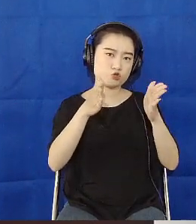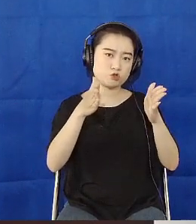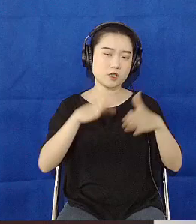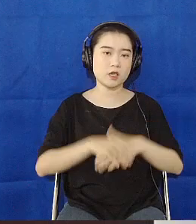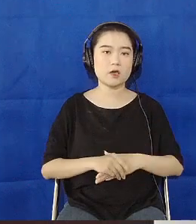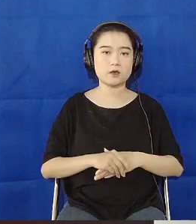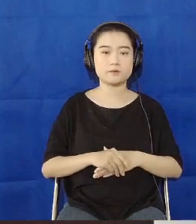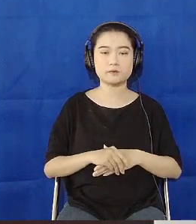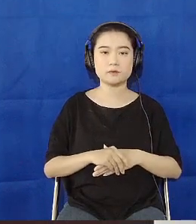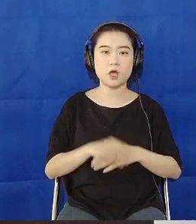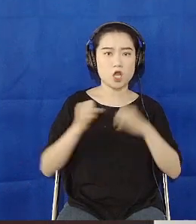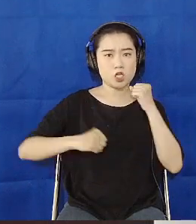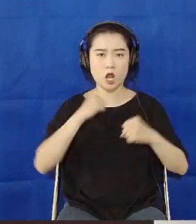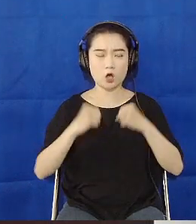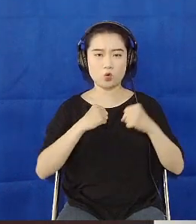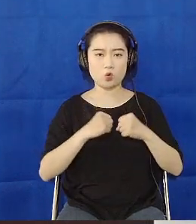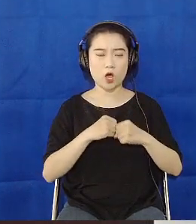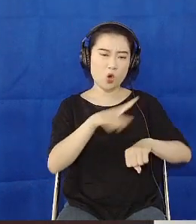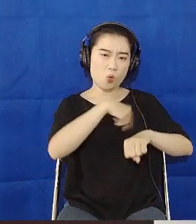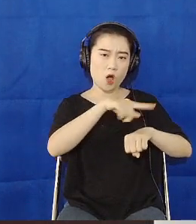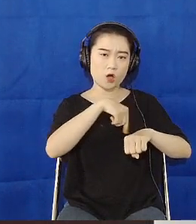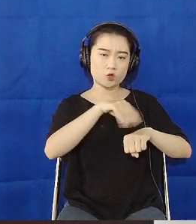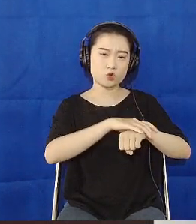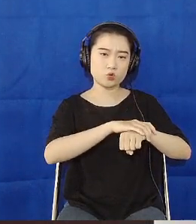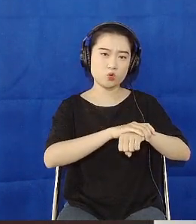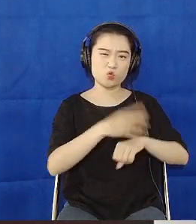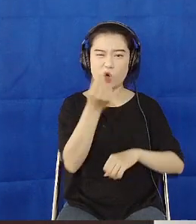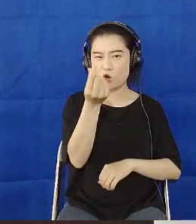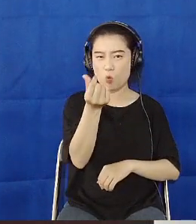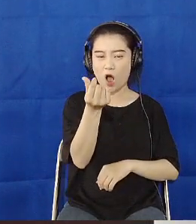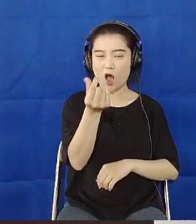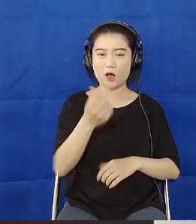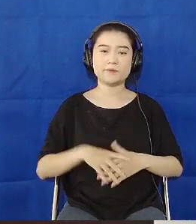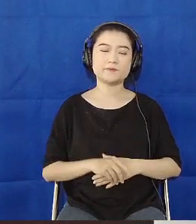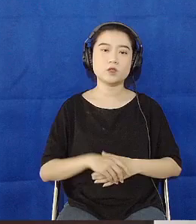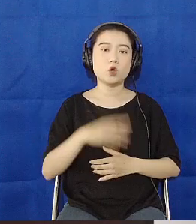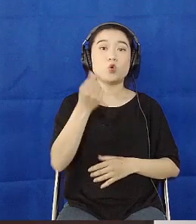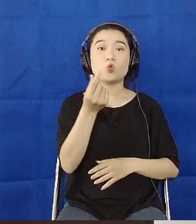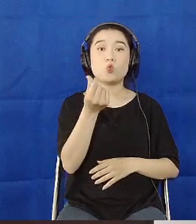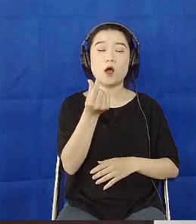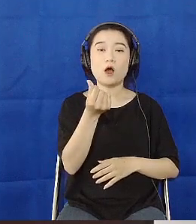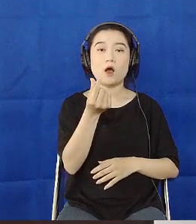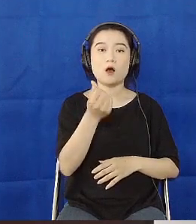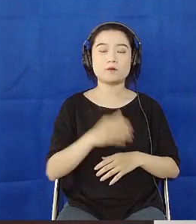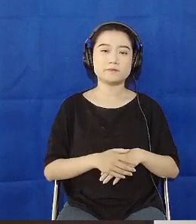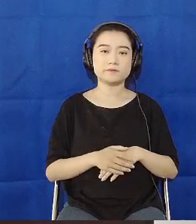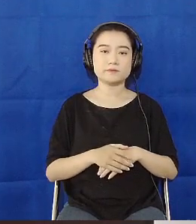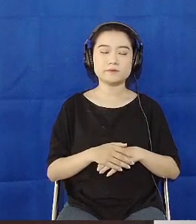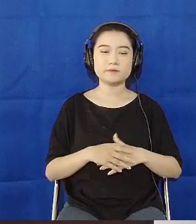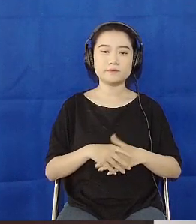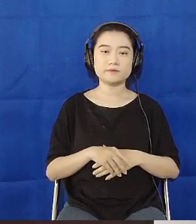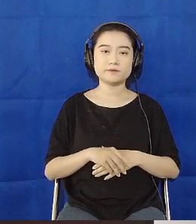hanya akan dilakukan ketika ada upahnya, upah yang materi itu.